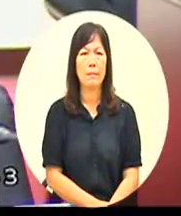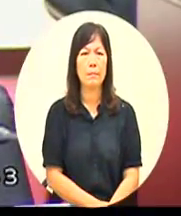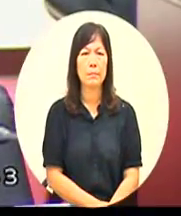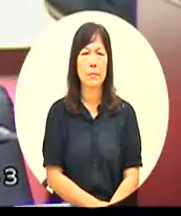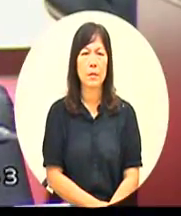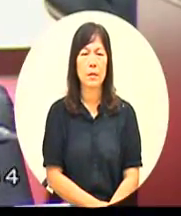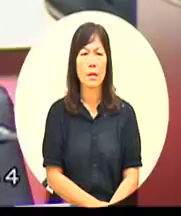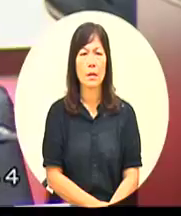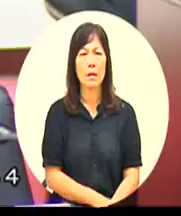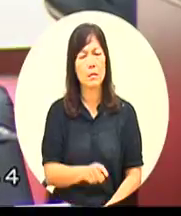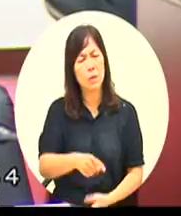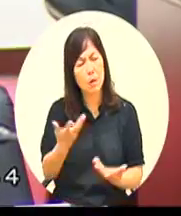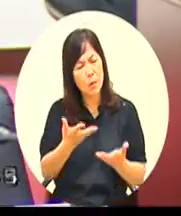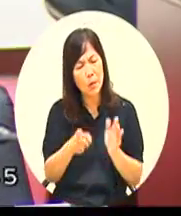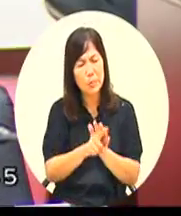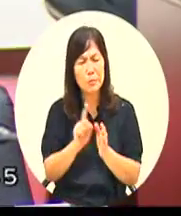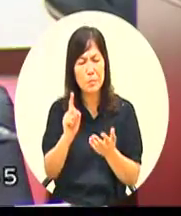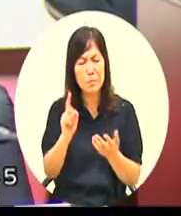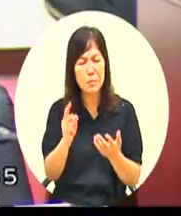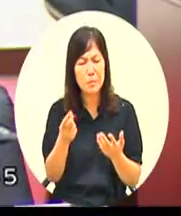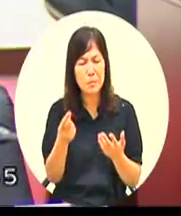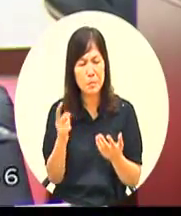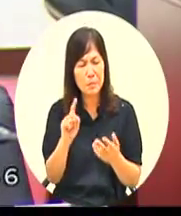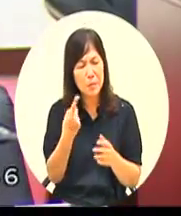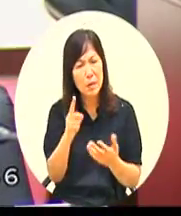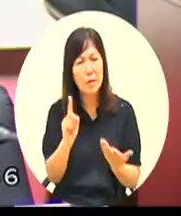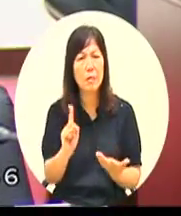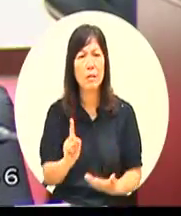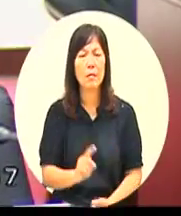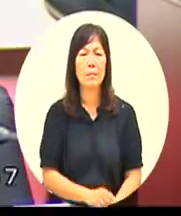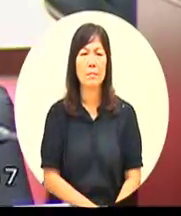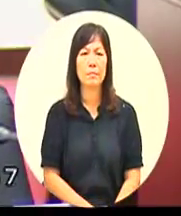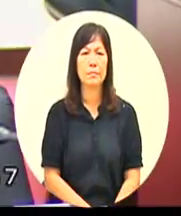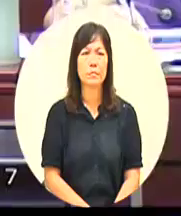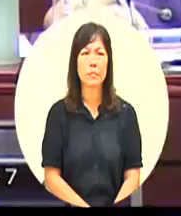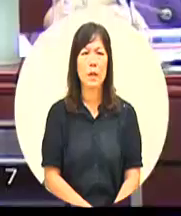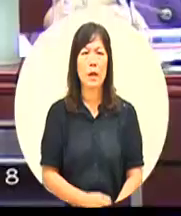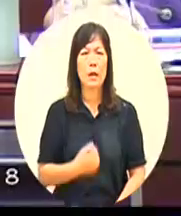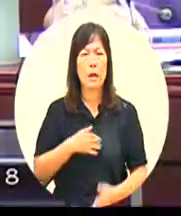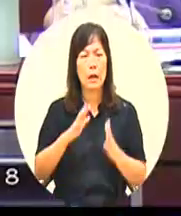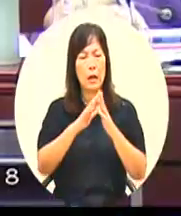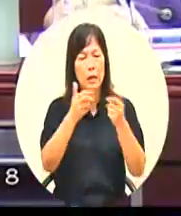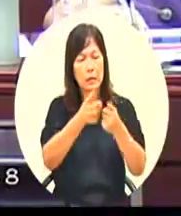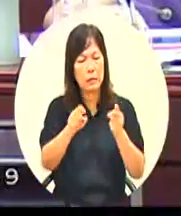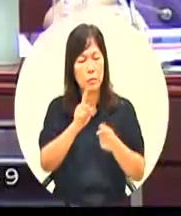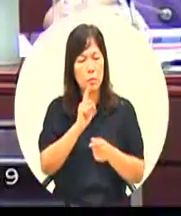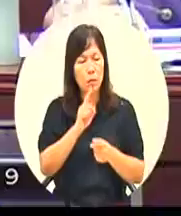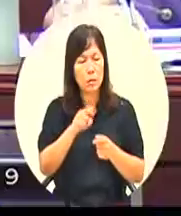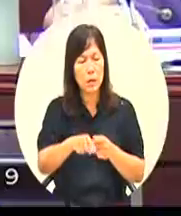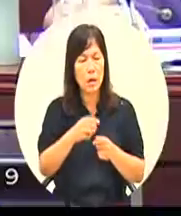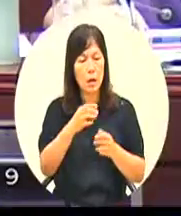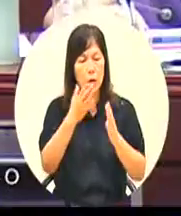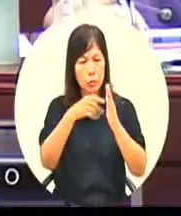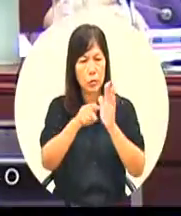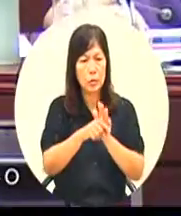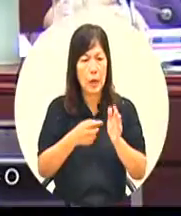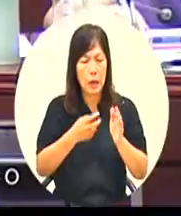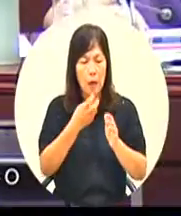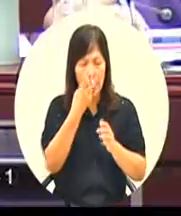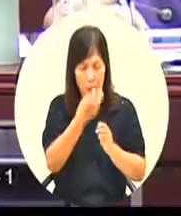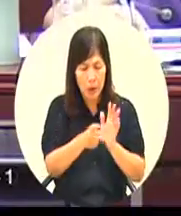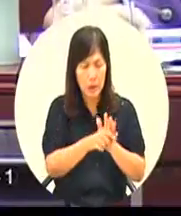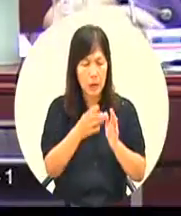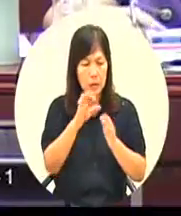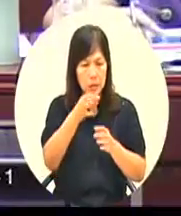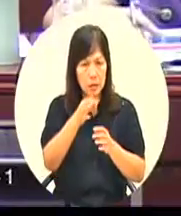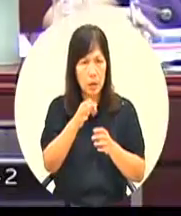啊，这个是问题是出在哪里呢？ 那个议员呢、啊？如果说这个学校，我们去查一下他的校务发展基金是